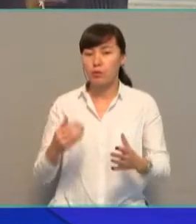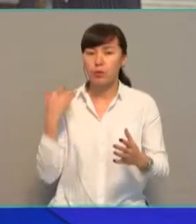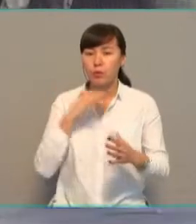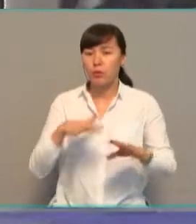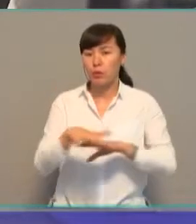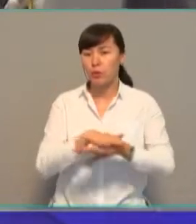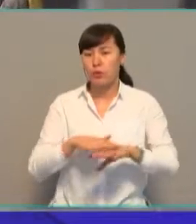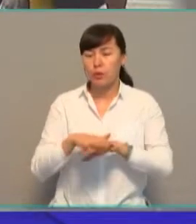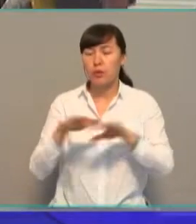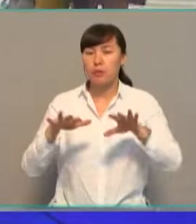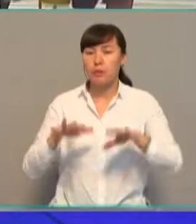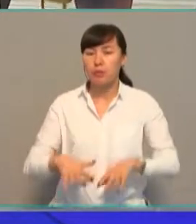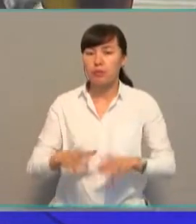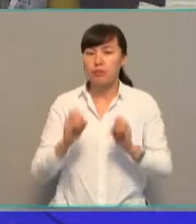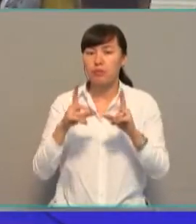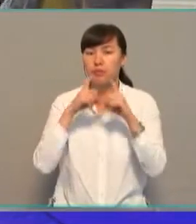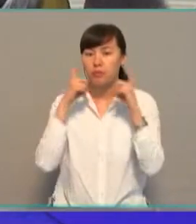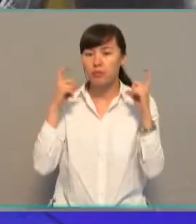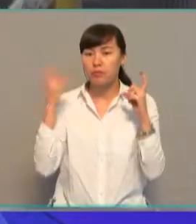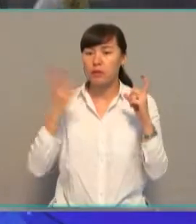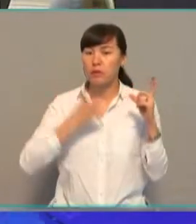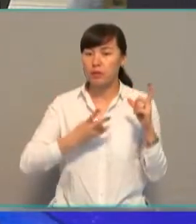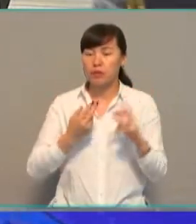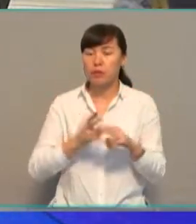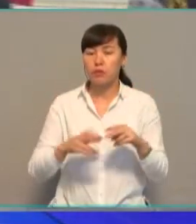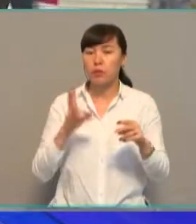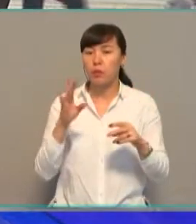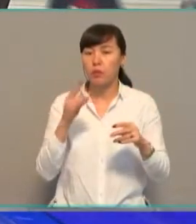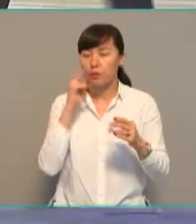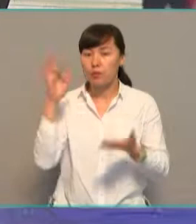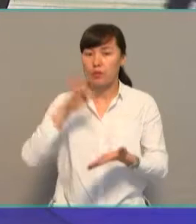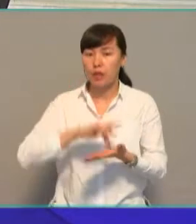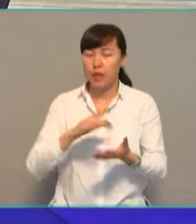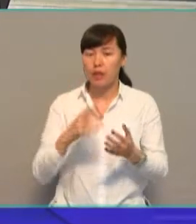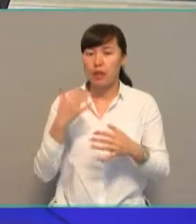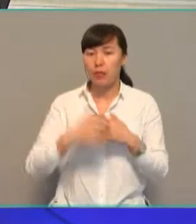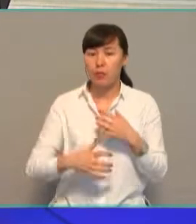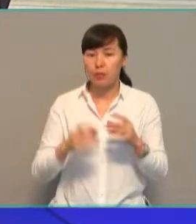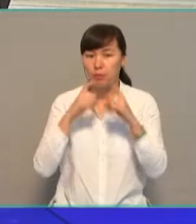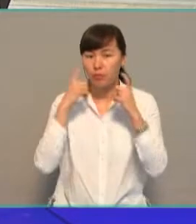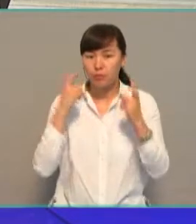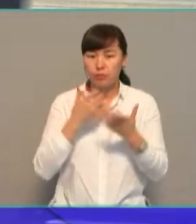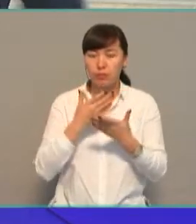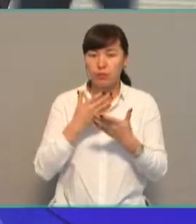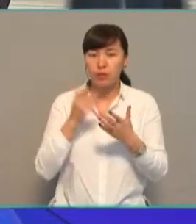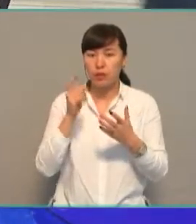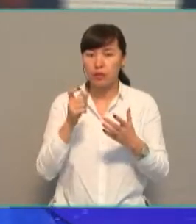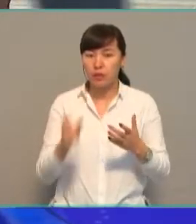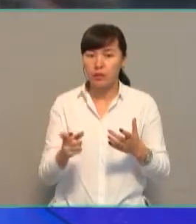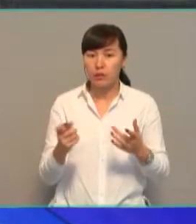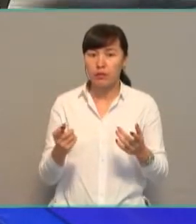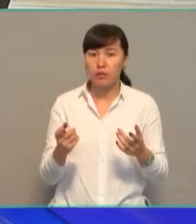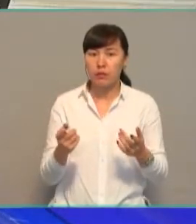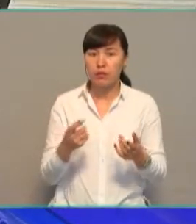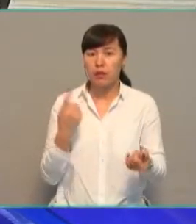көпшілік көп шоғырланатын орындарда арнайы бетперде тағып жүру керек. Алайда Шымкент тұрғындарының ішінде бетперде тағып жүрген кісілердің қатары